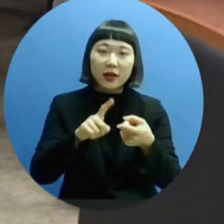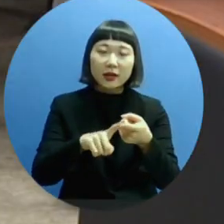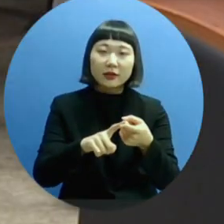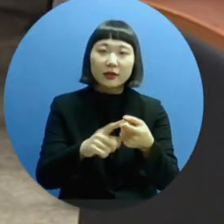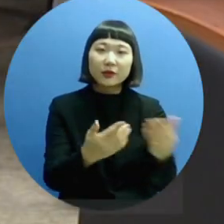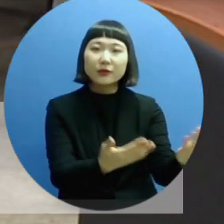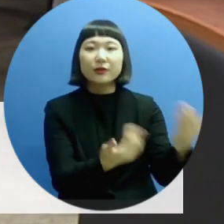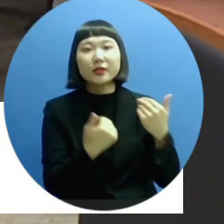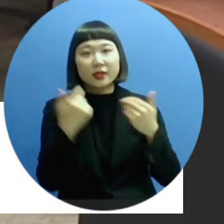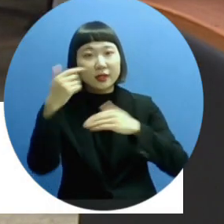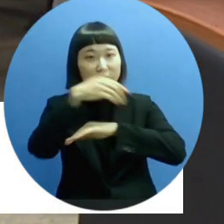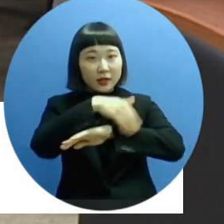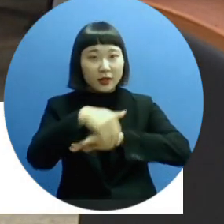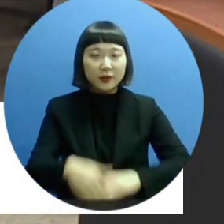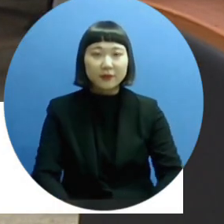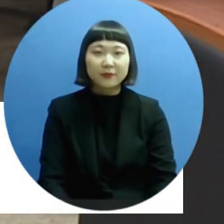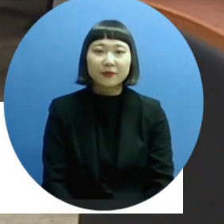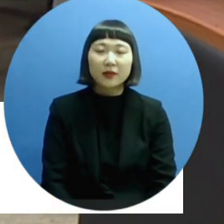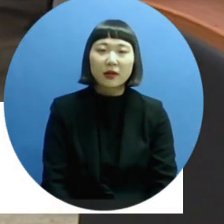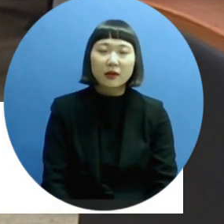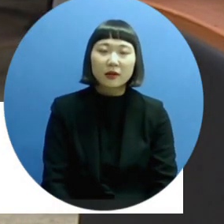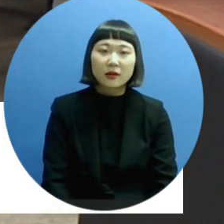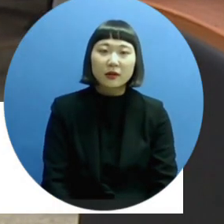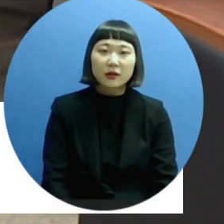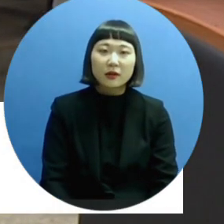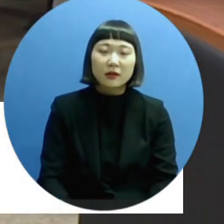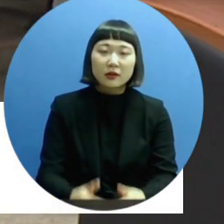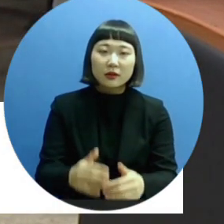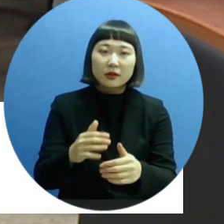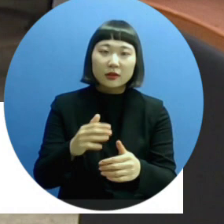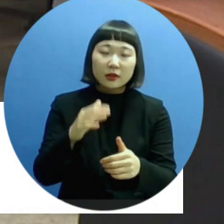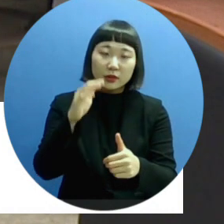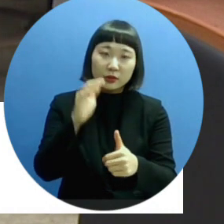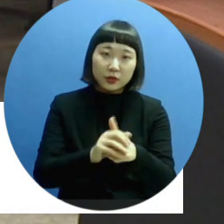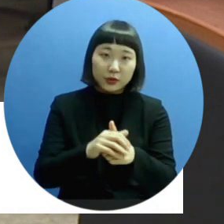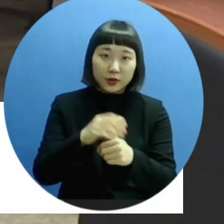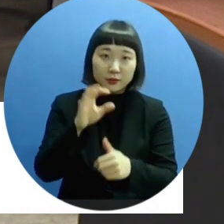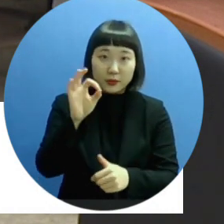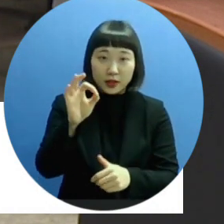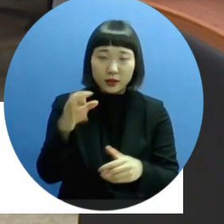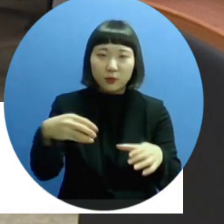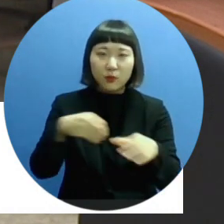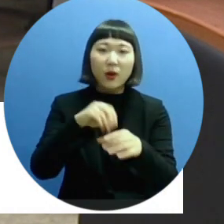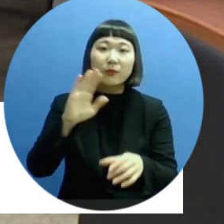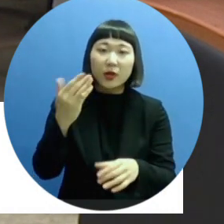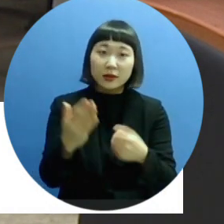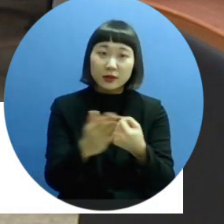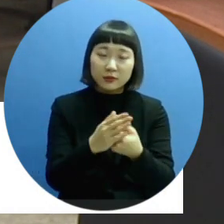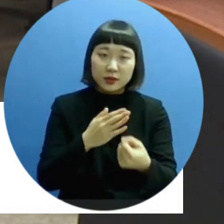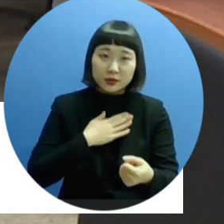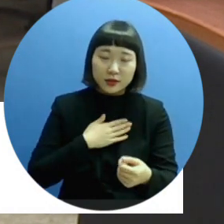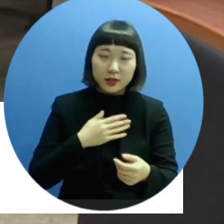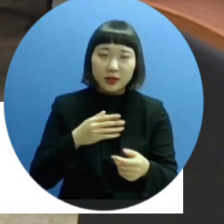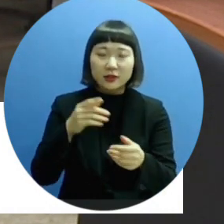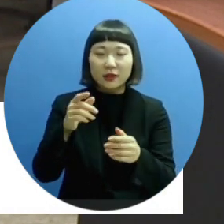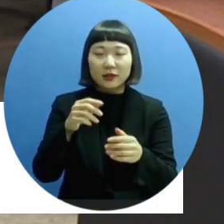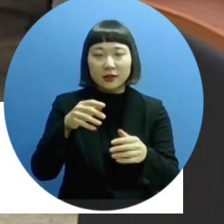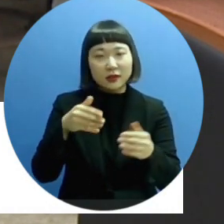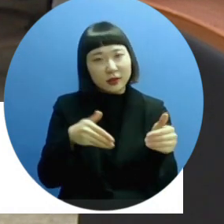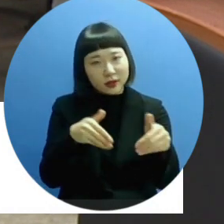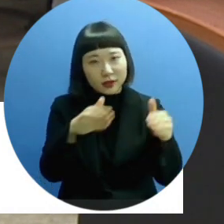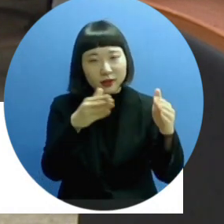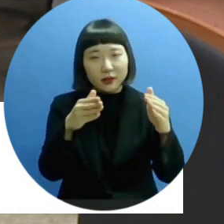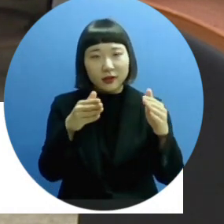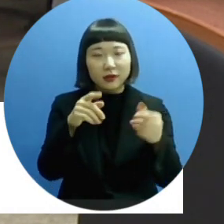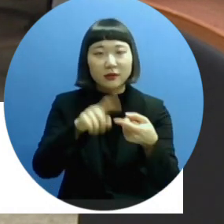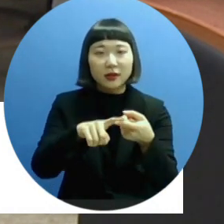이 용역비를 반영이 됐기 때문에 저희들이 용역을 해서 최종 노선을 발굴한 다음에